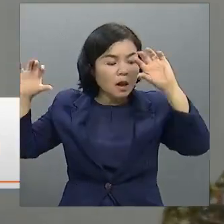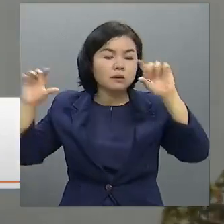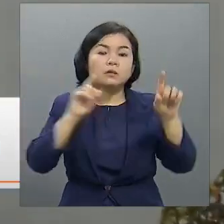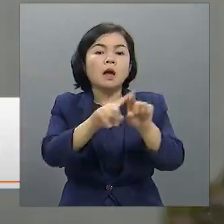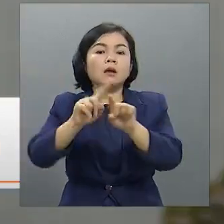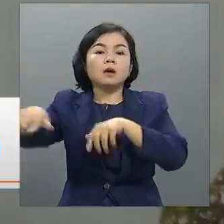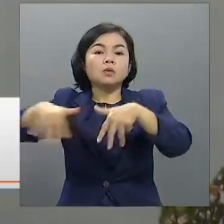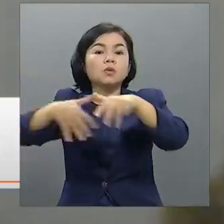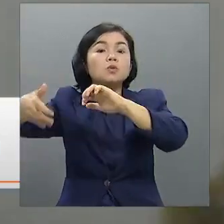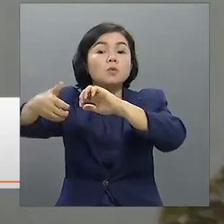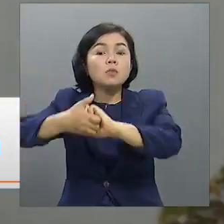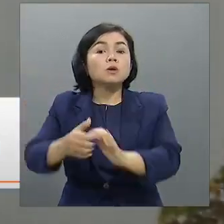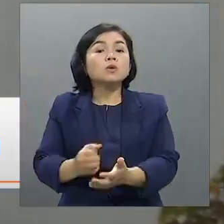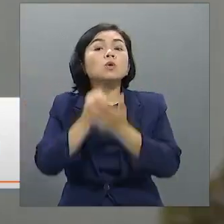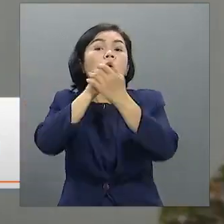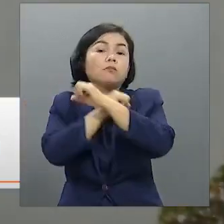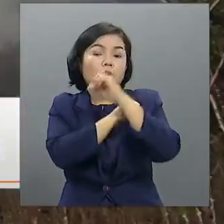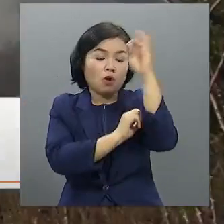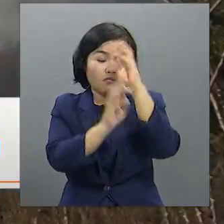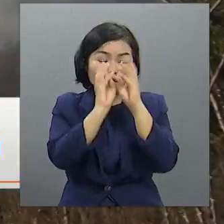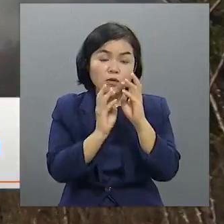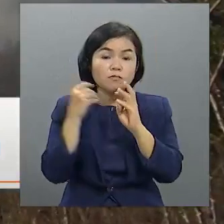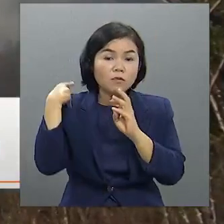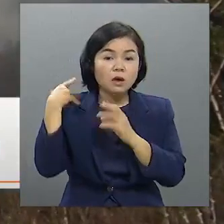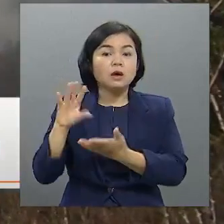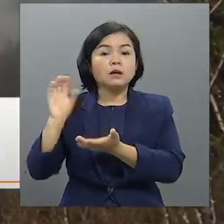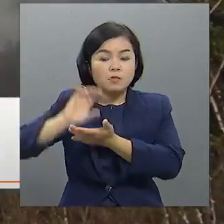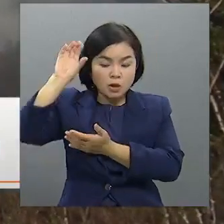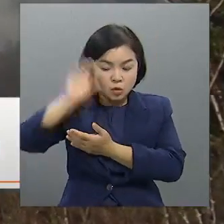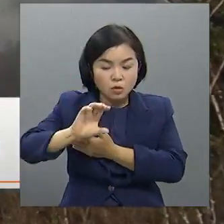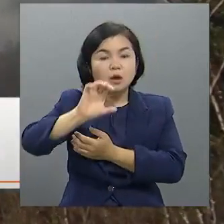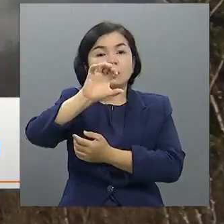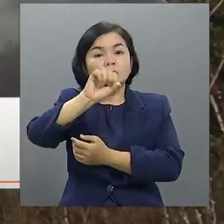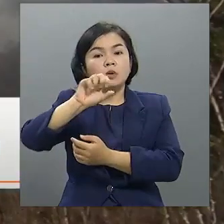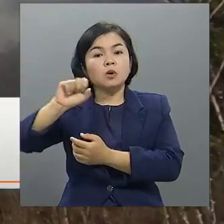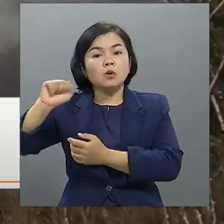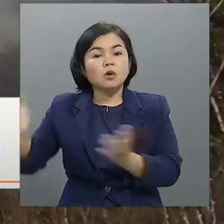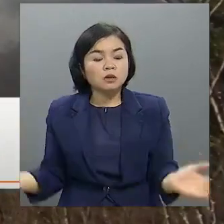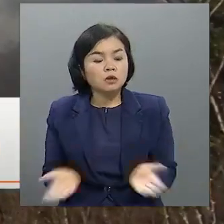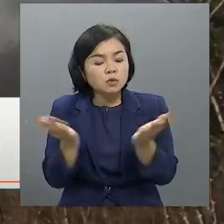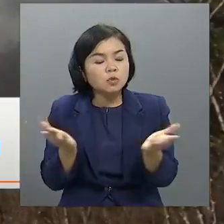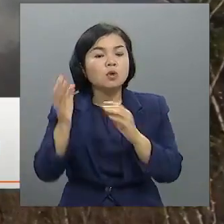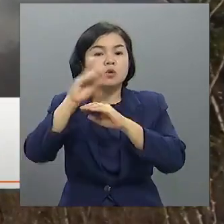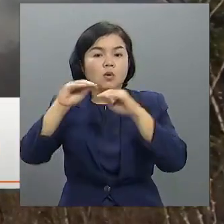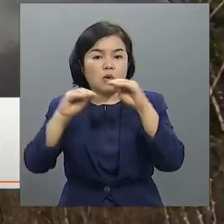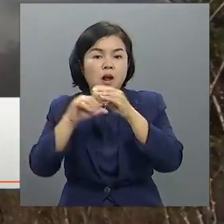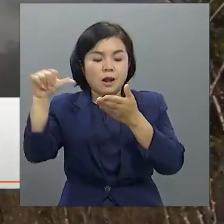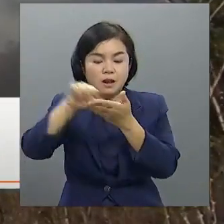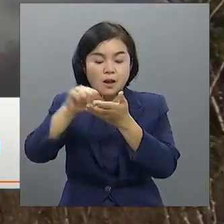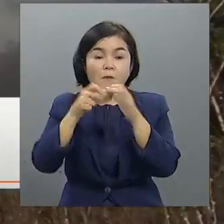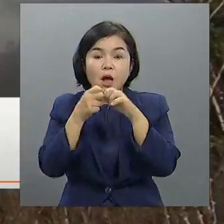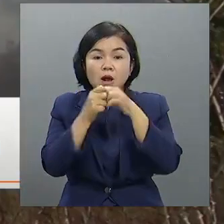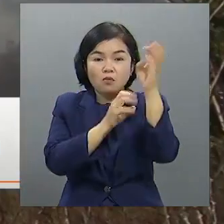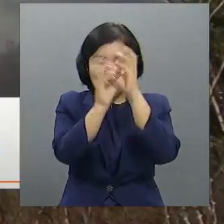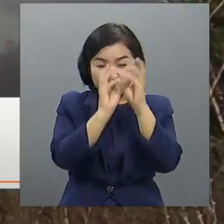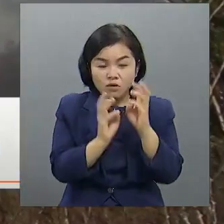องช่วยกันนะครับสสส.เขาเข้าไปสนับสนุนแล้วก็ผลักดันโครงการที่เกี่ยวข้องกับการแก้ปัญหาฝุ่นควันไฟป่าในพื้นที่